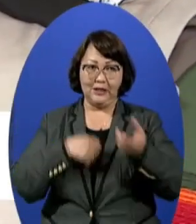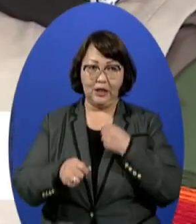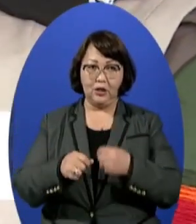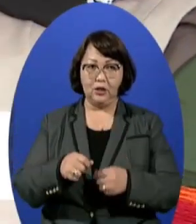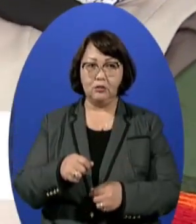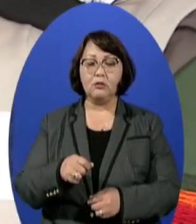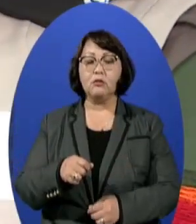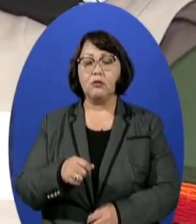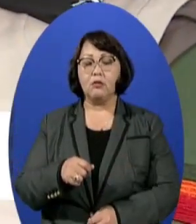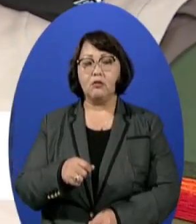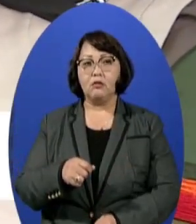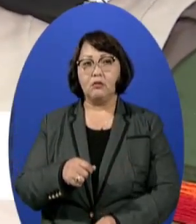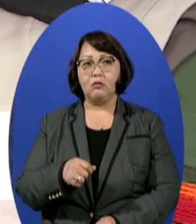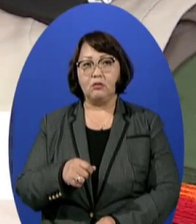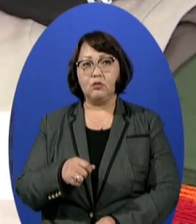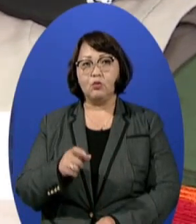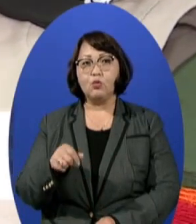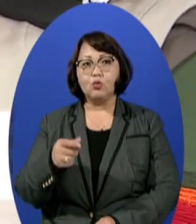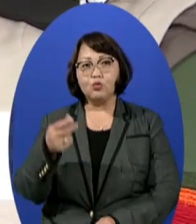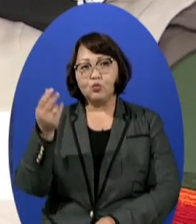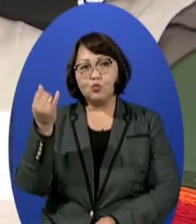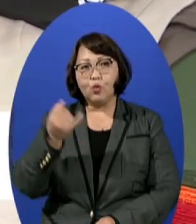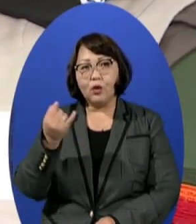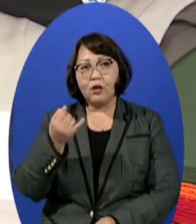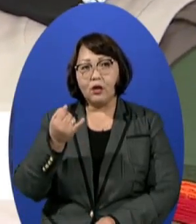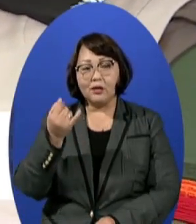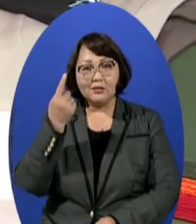өртөгшин гисэн зүйл нь бол энэ зурганда байгаа